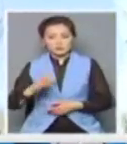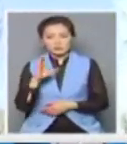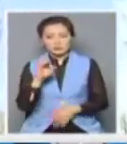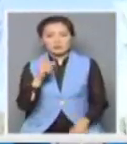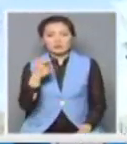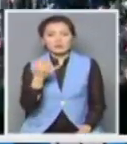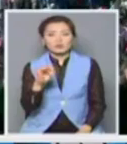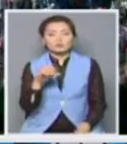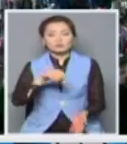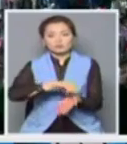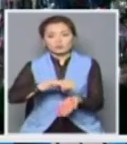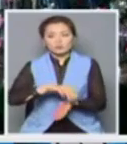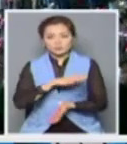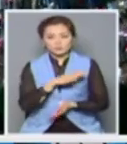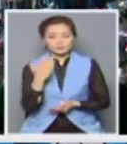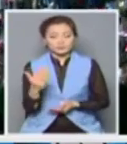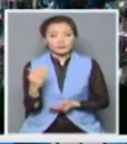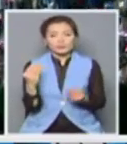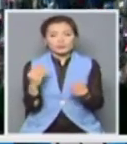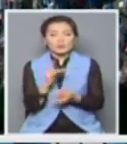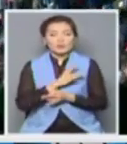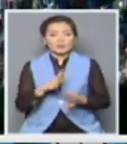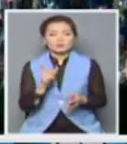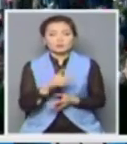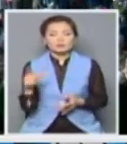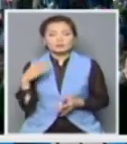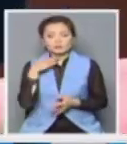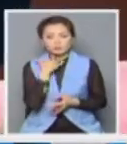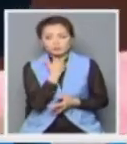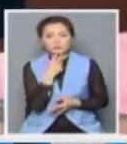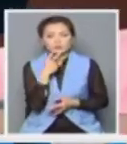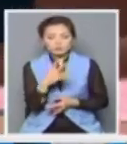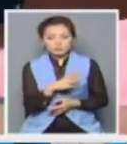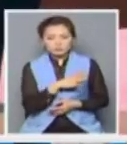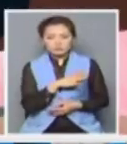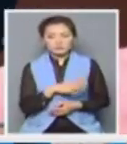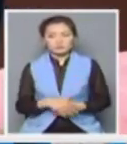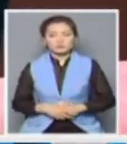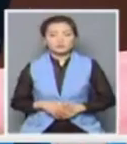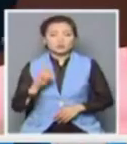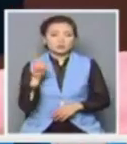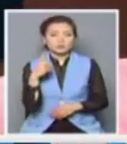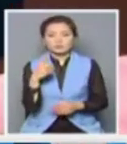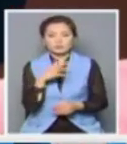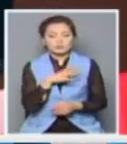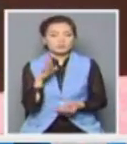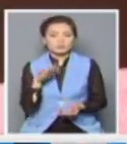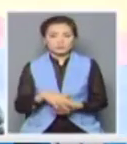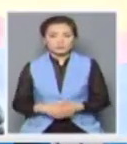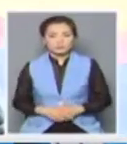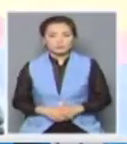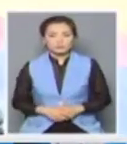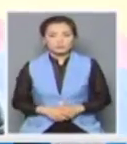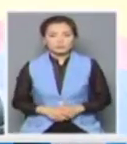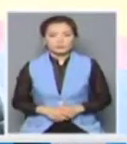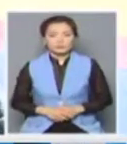Сергей Терулькинов те қатысты. Ол ұлық мерекеде жұрттың таңдайын қақтырып, тағы бір мәрте әлем рекордын орнатты.